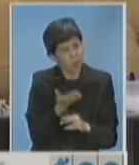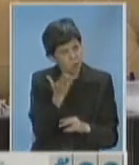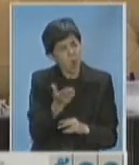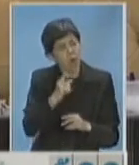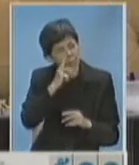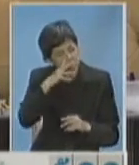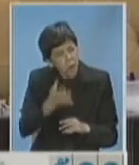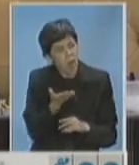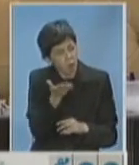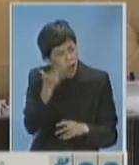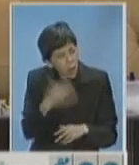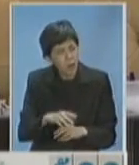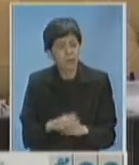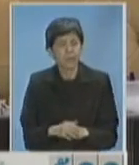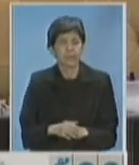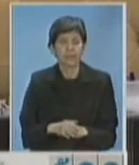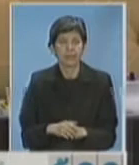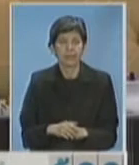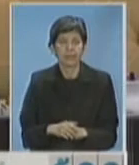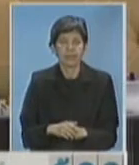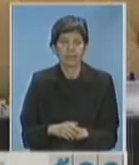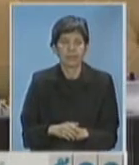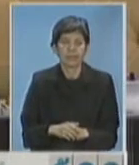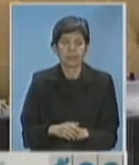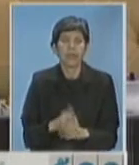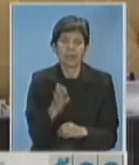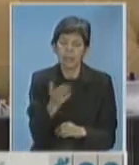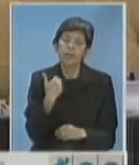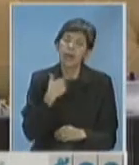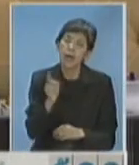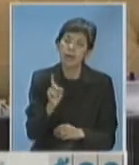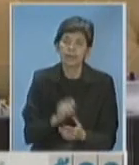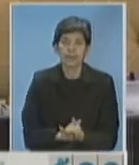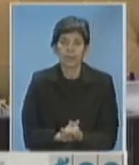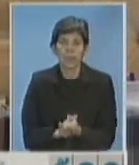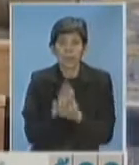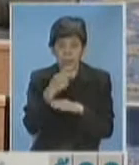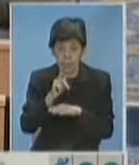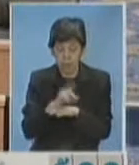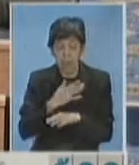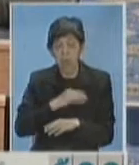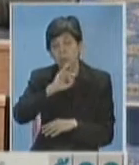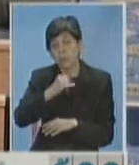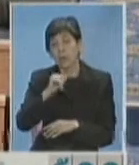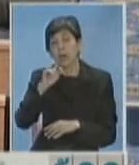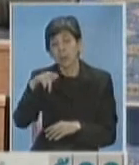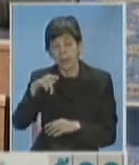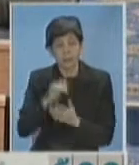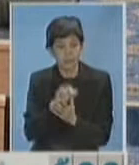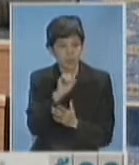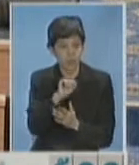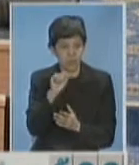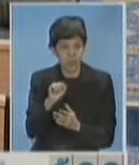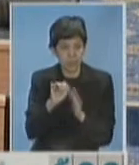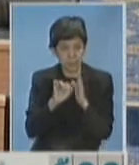ณาหลายรอบแล้วครับนะเชิญครับมีอะไรฮะ ท่านประธานที่เคารพผมจุลพันธ์อมรวิวัฒน์สมาชิกสภาผู้แ